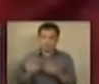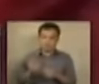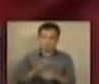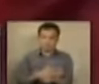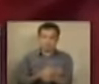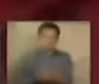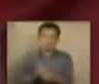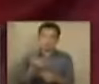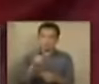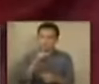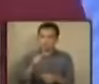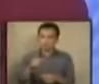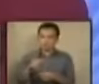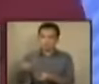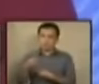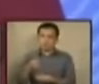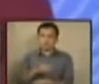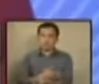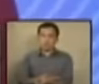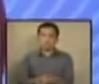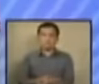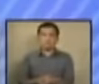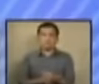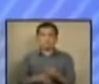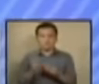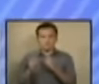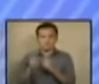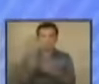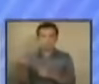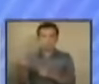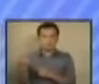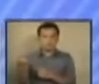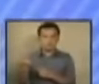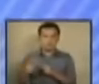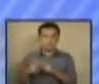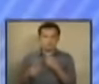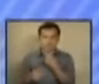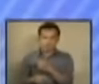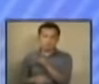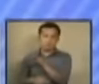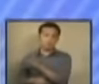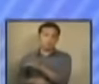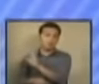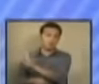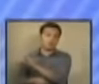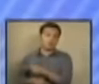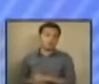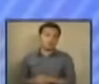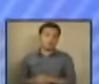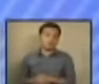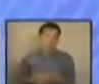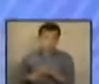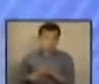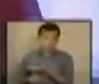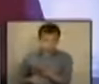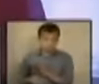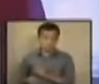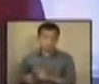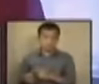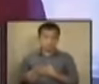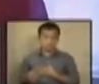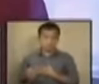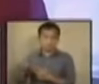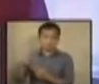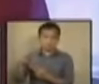Bakit daw ho ayaw niyo ibigay mga anak niyo? Pinag-uusapan na po namin yan. Sabi ko po sa kanya, sige kung gusto mo, doon ka na sa kabit